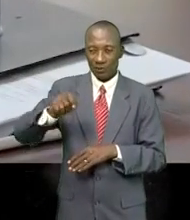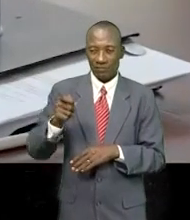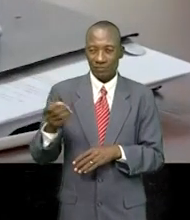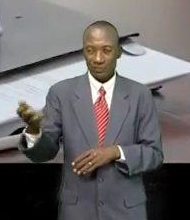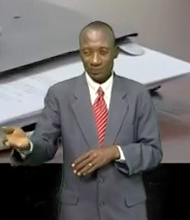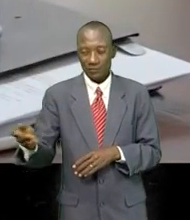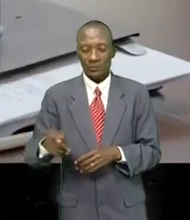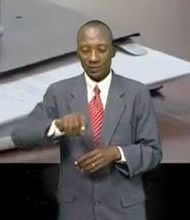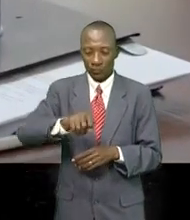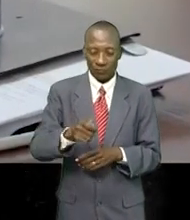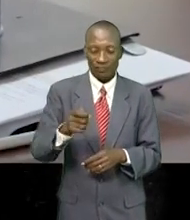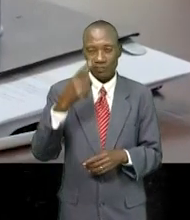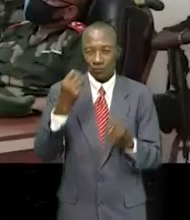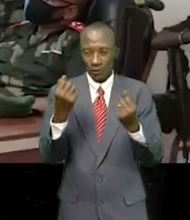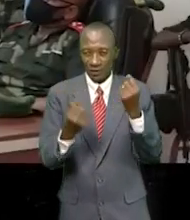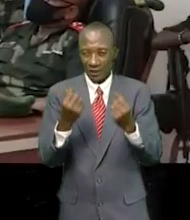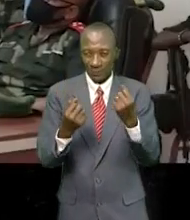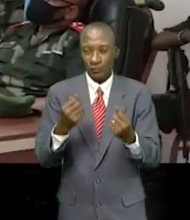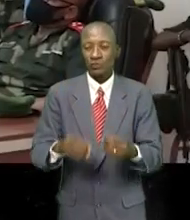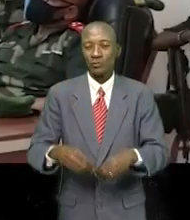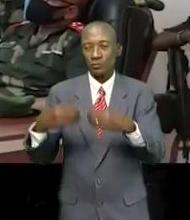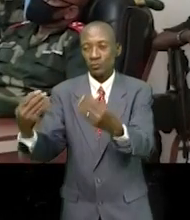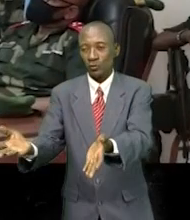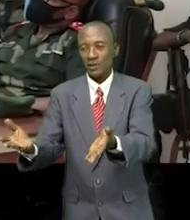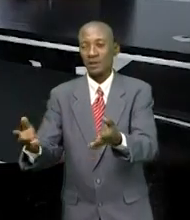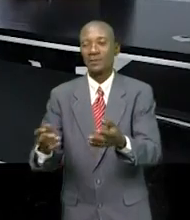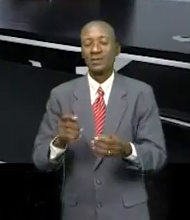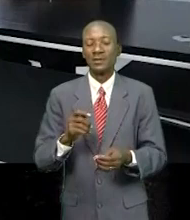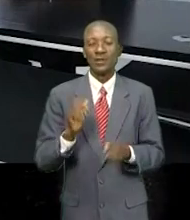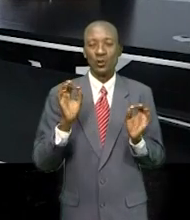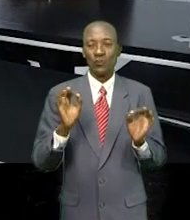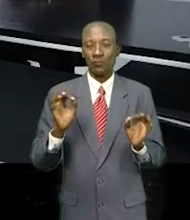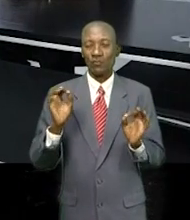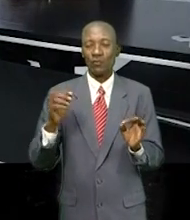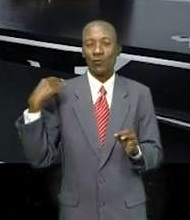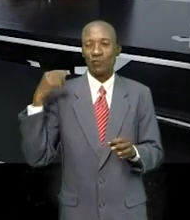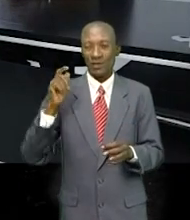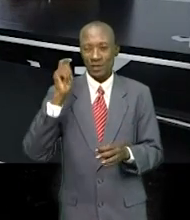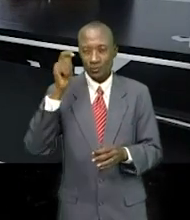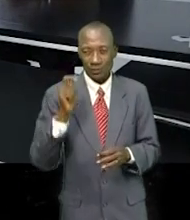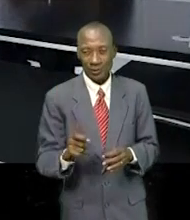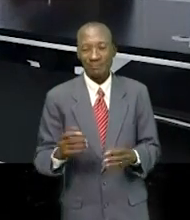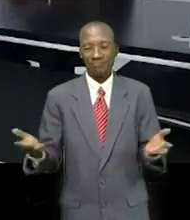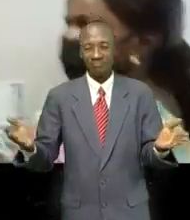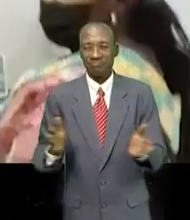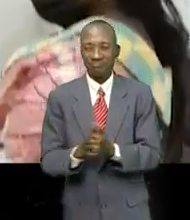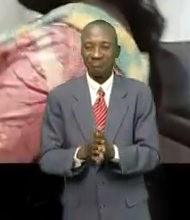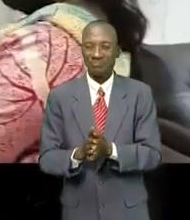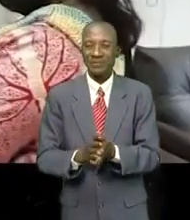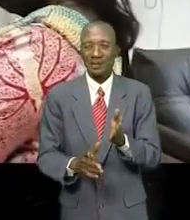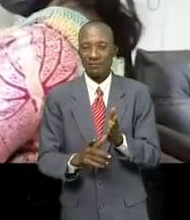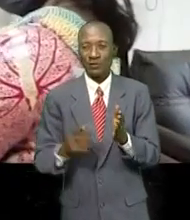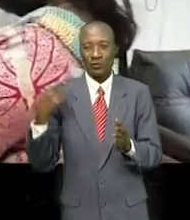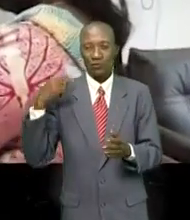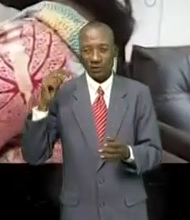contact de la Jeep officielle ont été remis à l'entrant. Bien avant de s'adresser à la presse, les entrants et les sortants, gouverneurs et vice-gouverneurs,